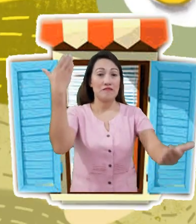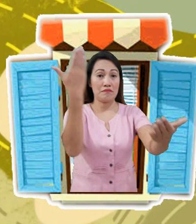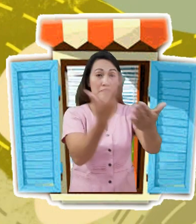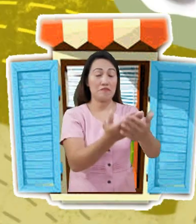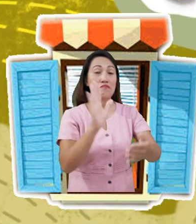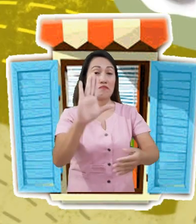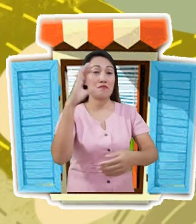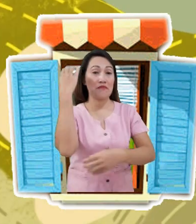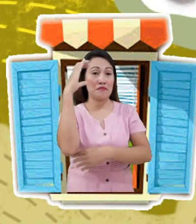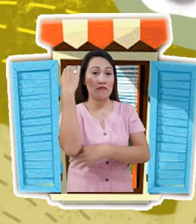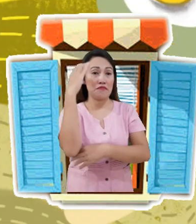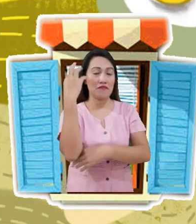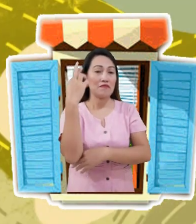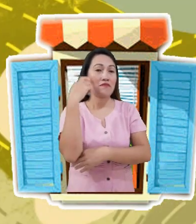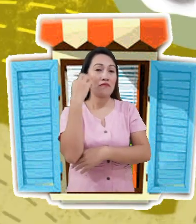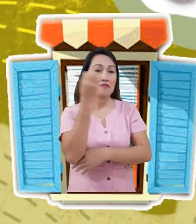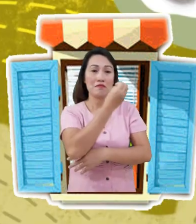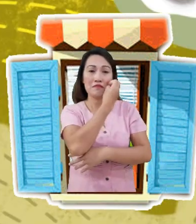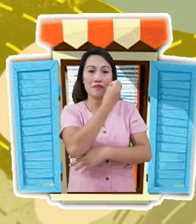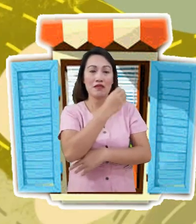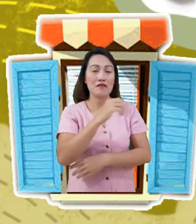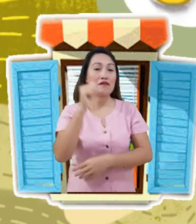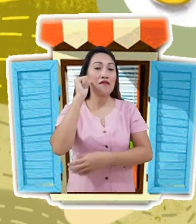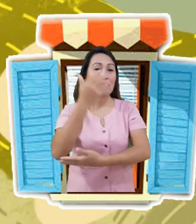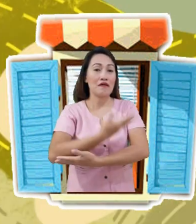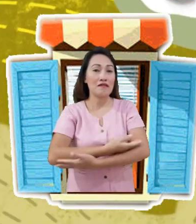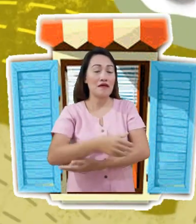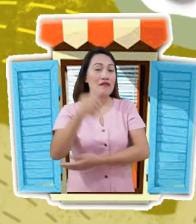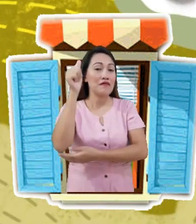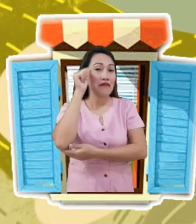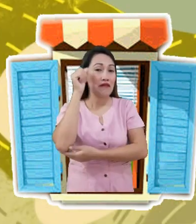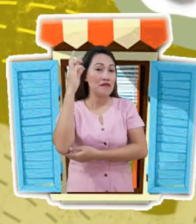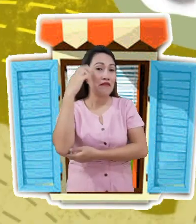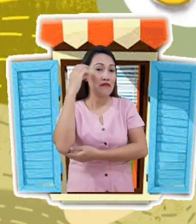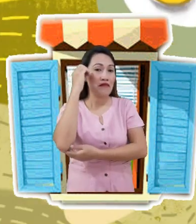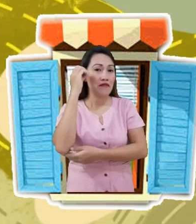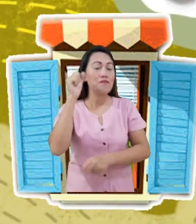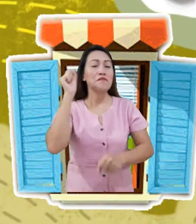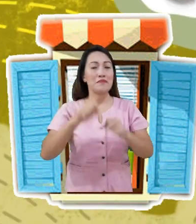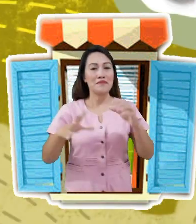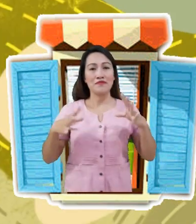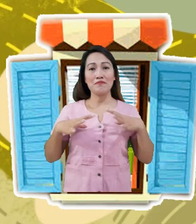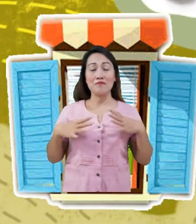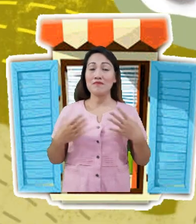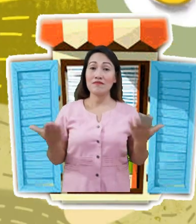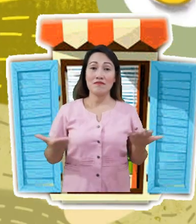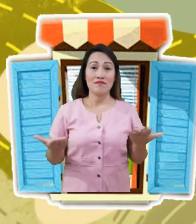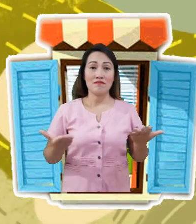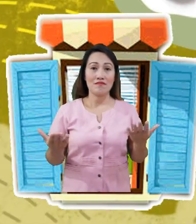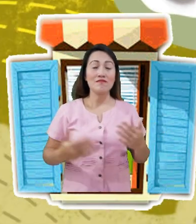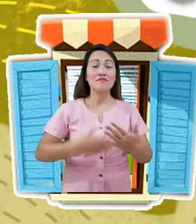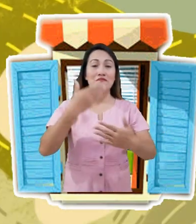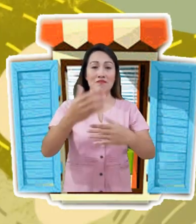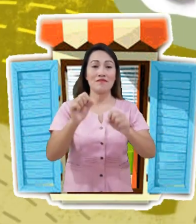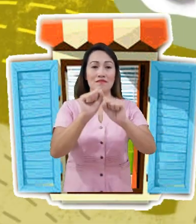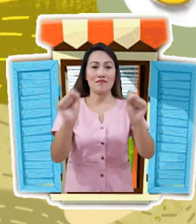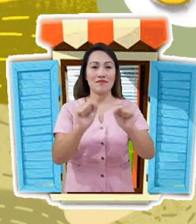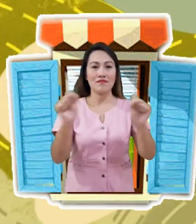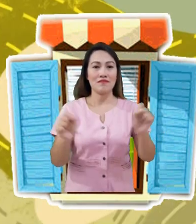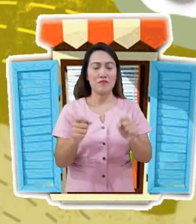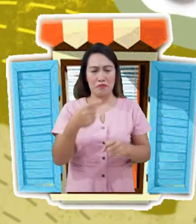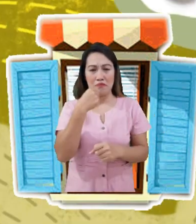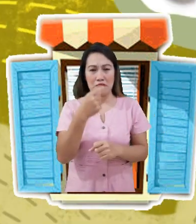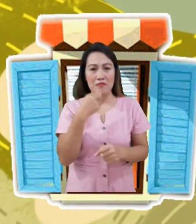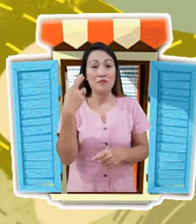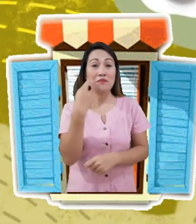Darating pa lang iyong pinsan ni Sir Rosario na anak ni Ate Rosalinda upang magbakasyon dito sa atin sa susunod na Sabado. Ang sabi